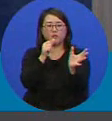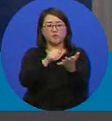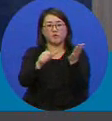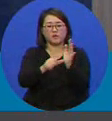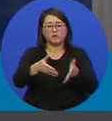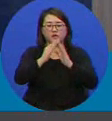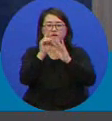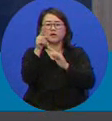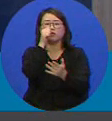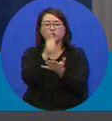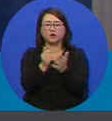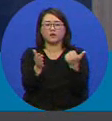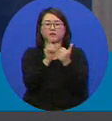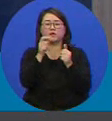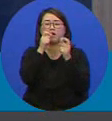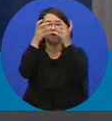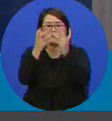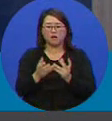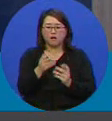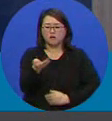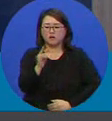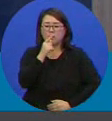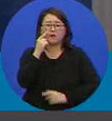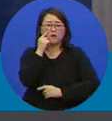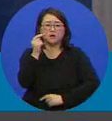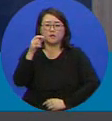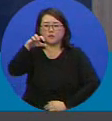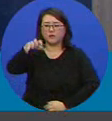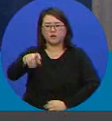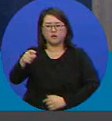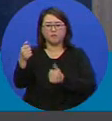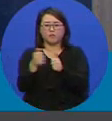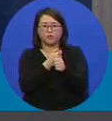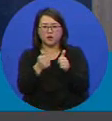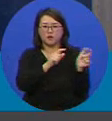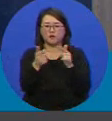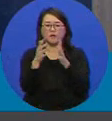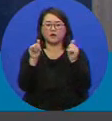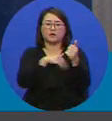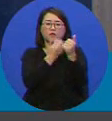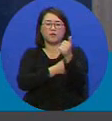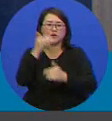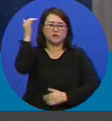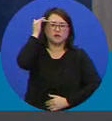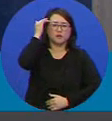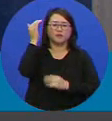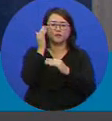교도소에서 폭행 등 인권 침해를 당하고 있다는 주장이 제기돼 논란이 일고 있습니다. 정원익 기자입니다.